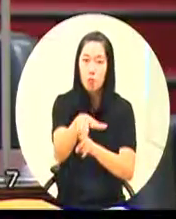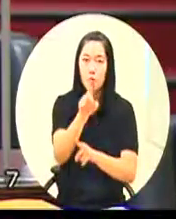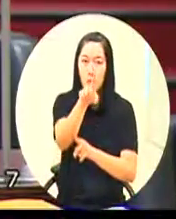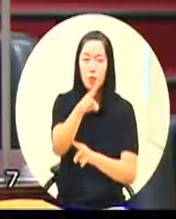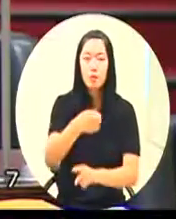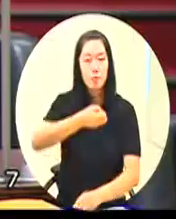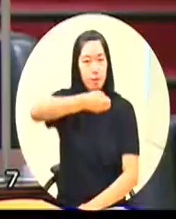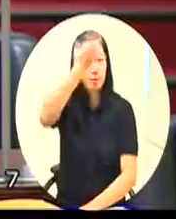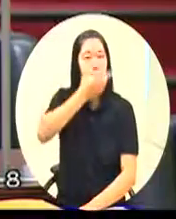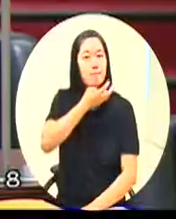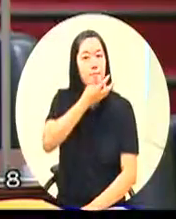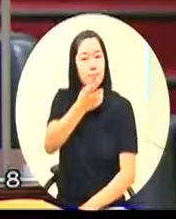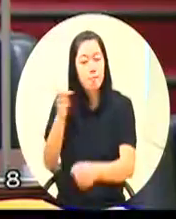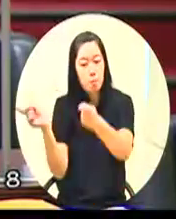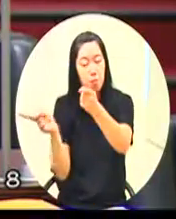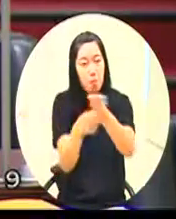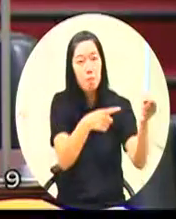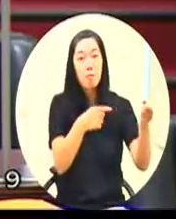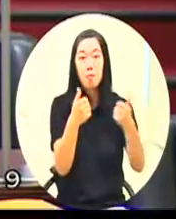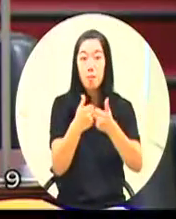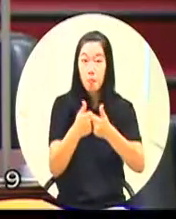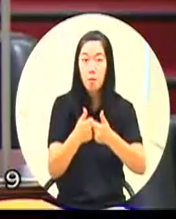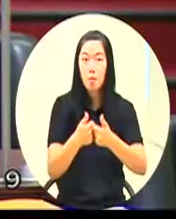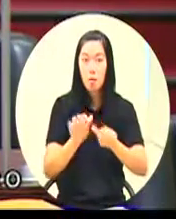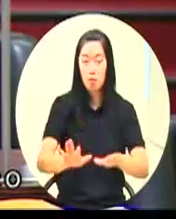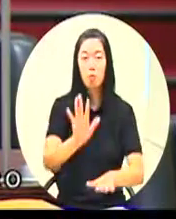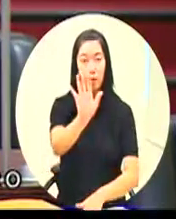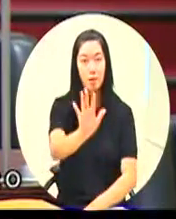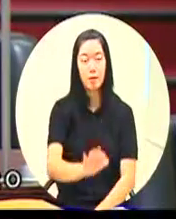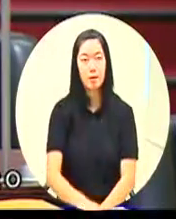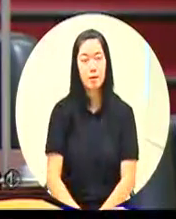来，现在已经出来了。